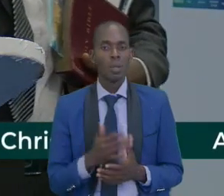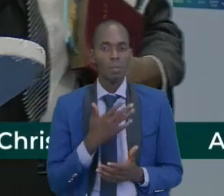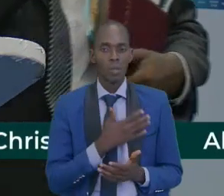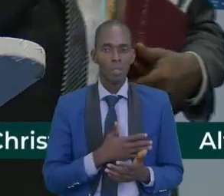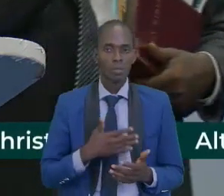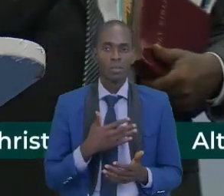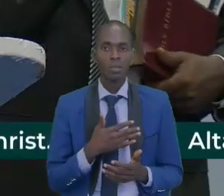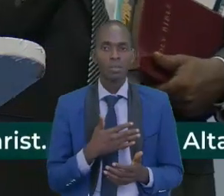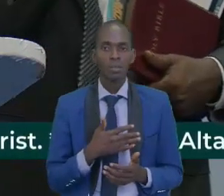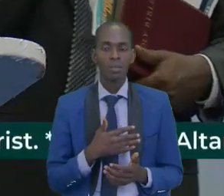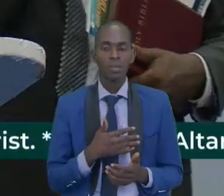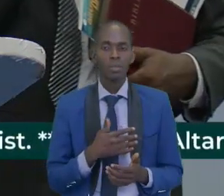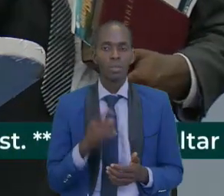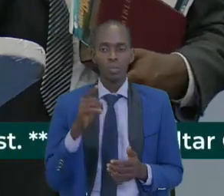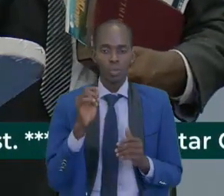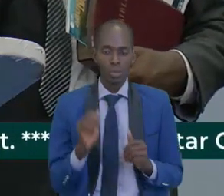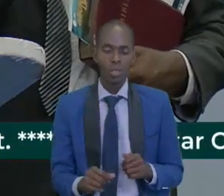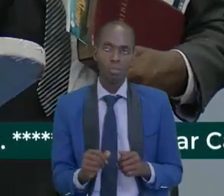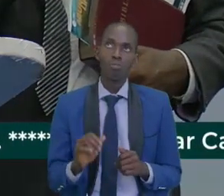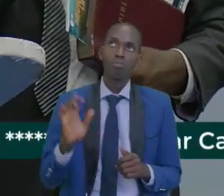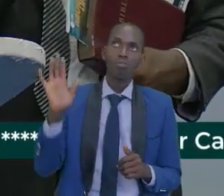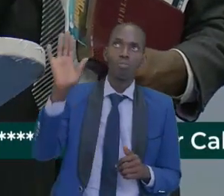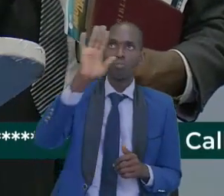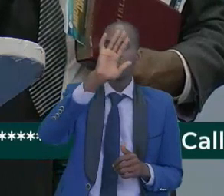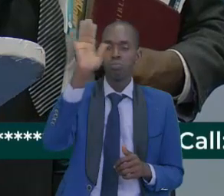the, your little flag for me to see.